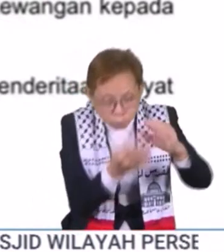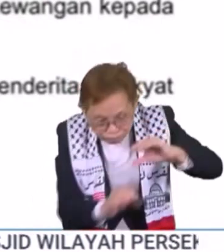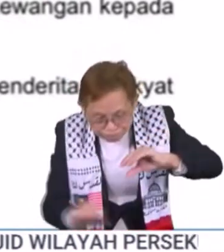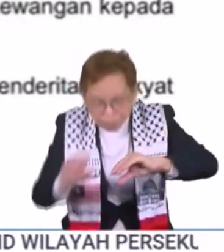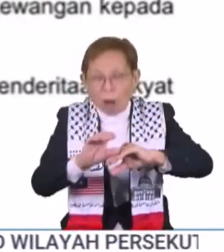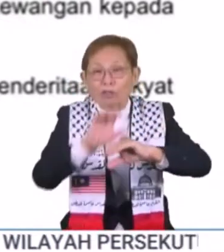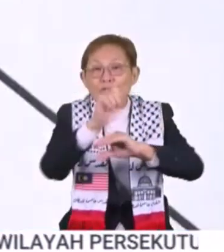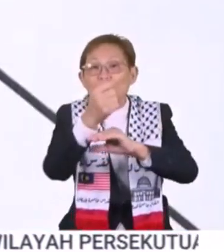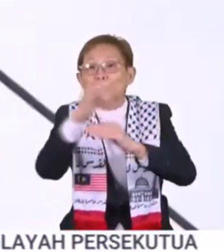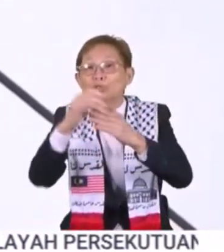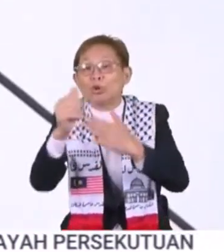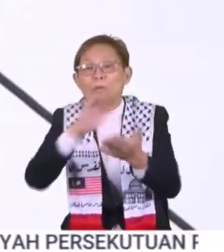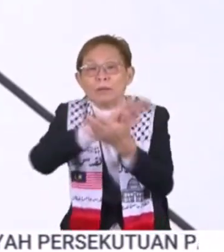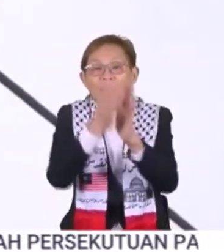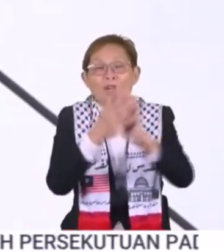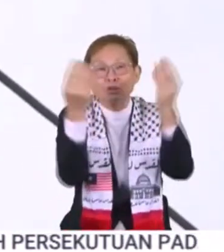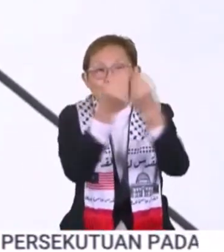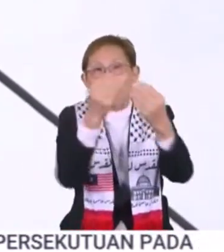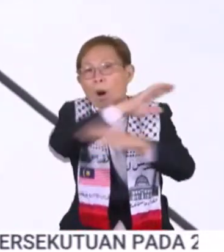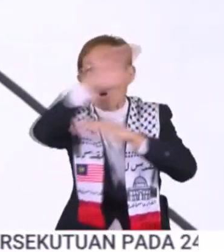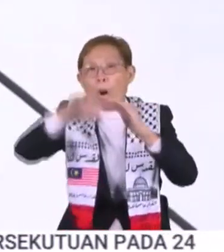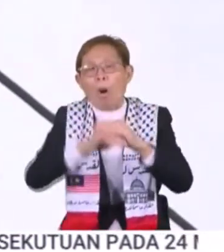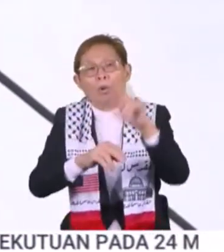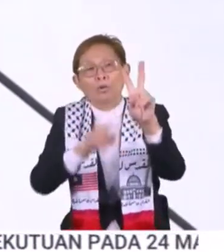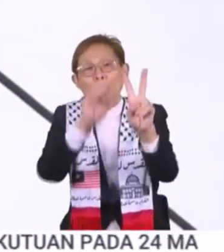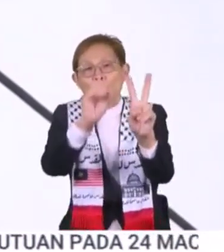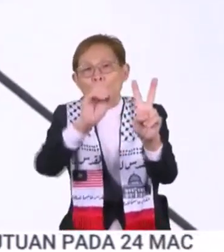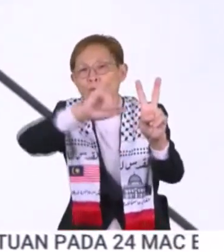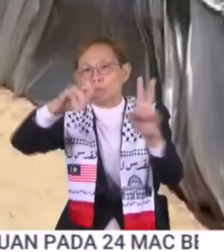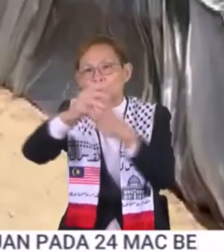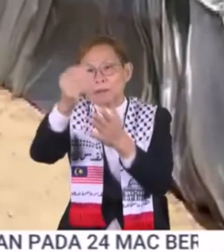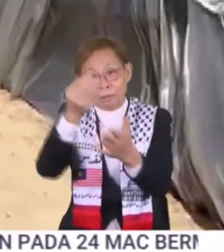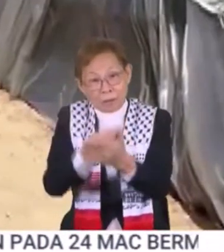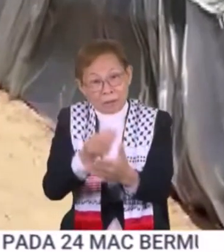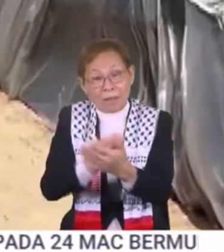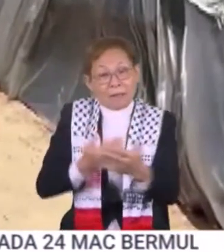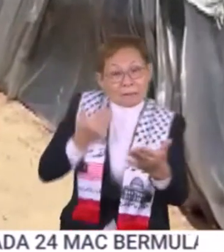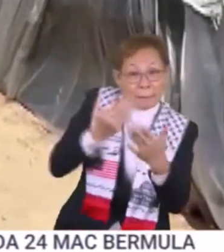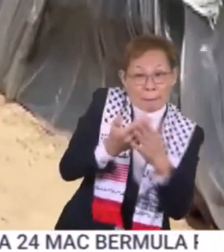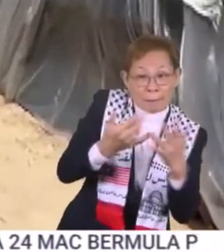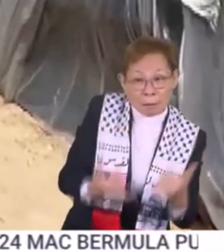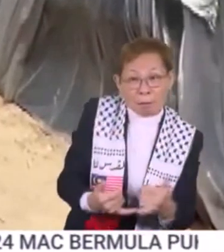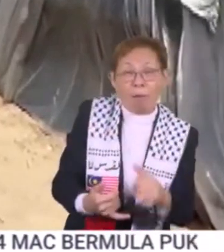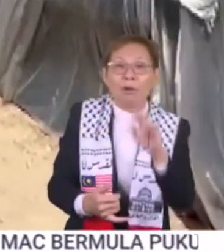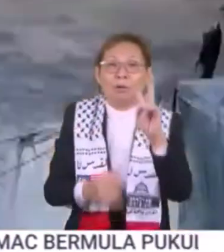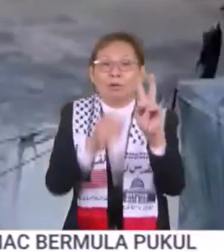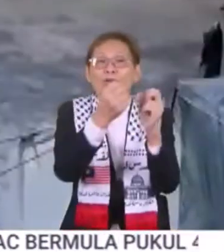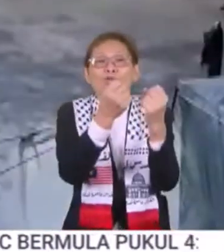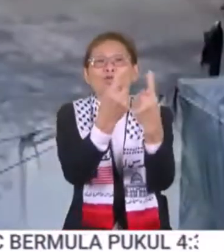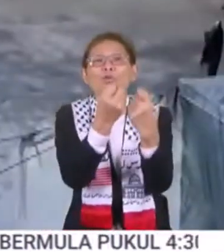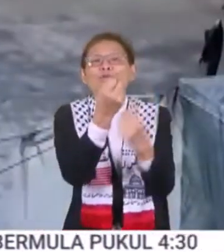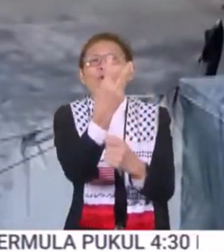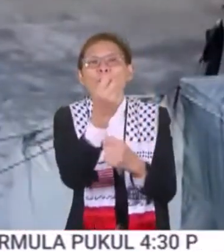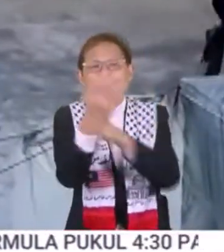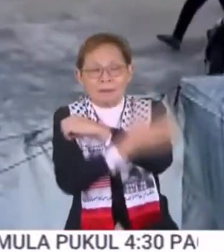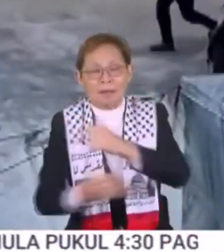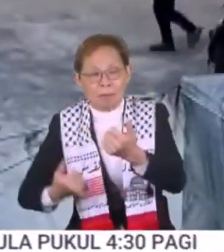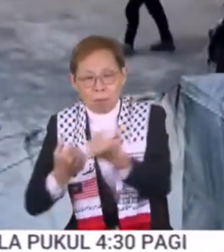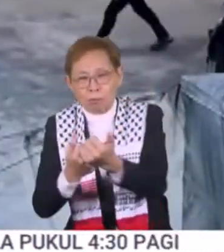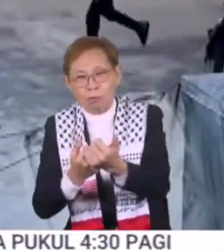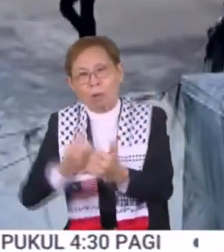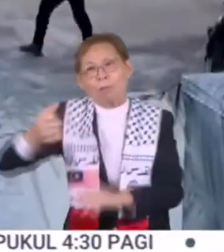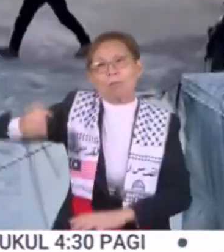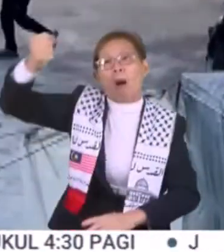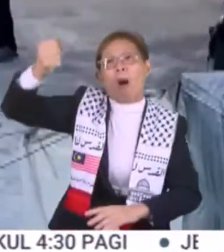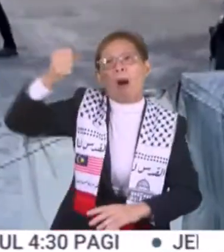rm10 juta menjadikan jumlah keseluruhan 20 juta sehingga hari ini sebanyak 12 buah negara penyumbang telah